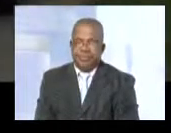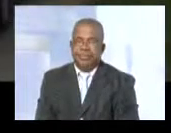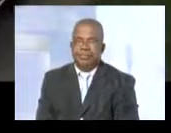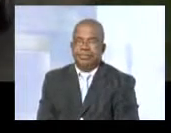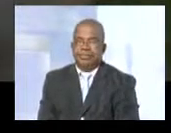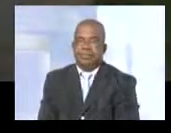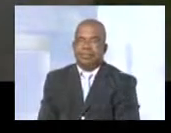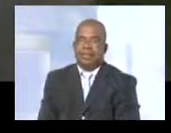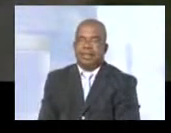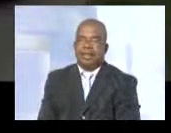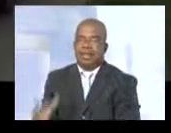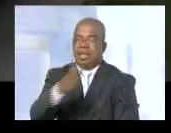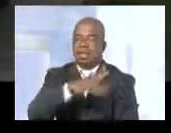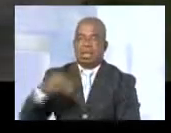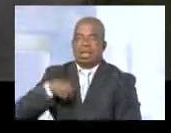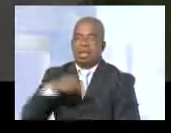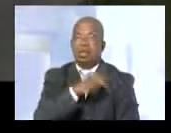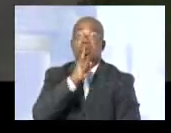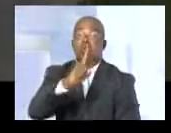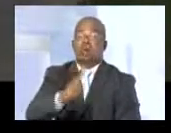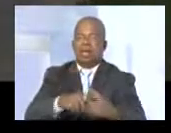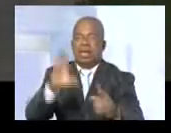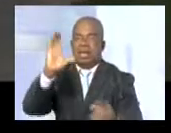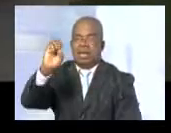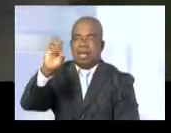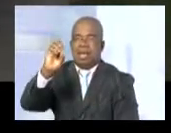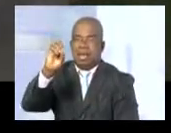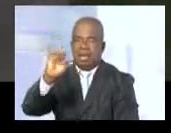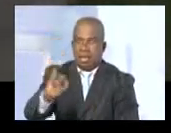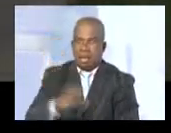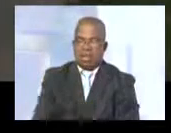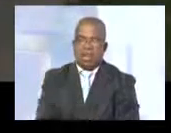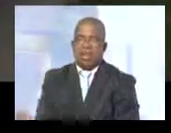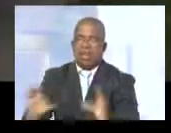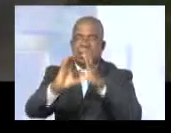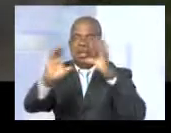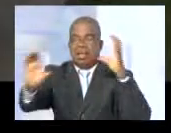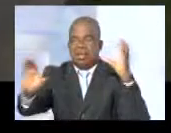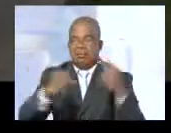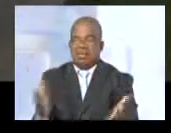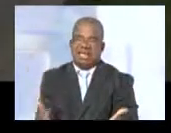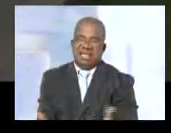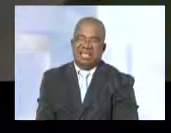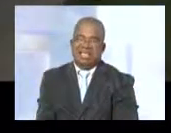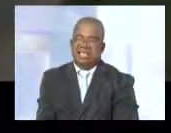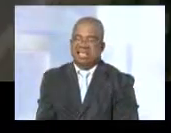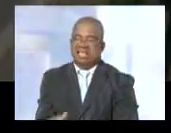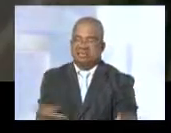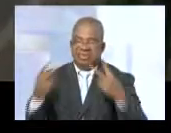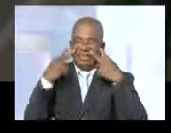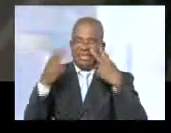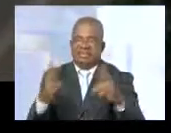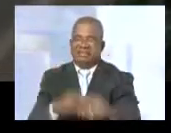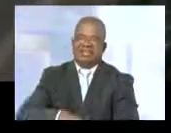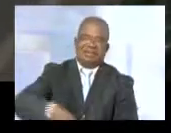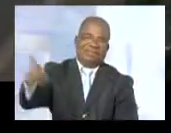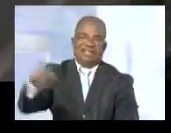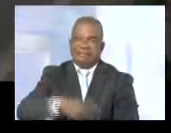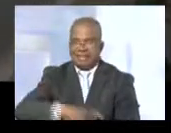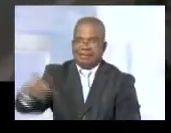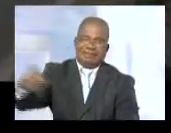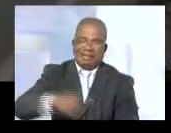Carrefour de la vie, commune de Cocody, ce vendredi. Les mini-cars de transport en commun appelés Gbaka sont visibles. Même constat